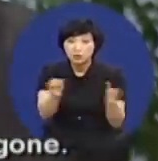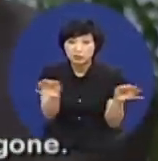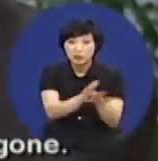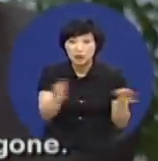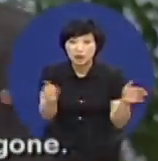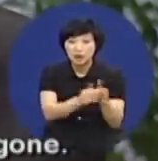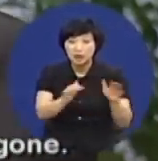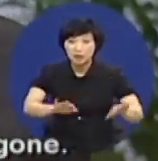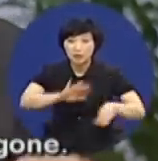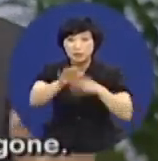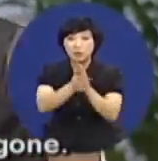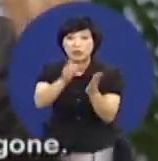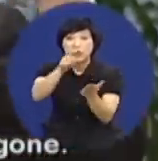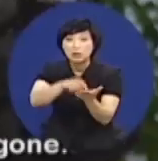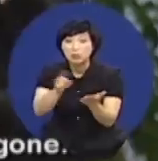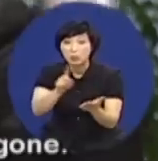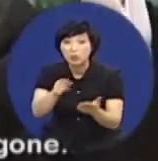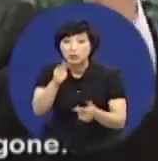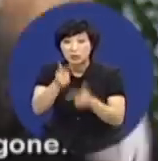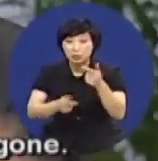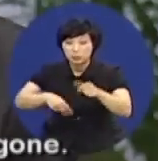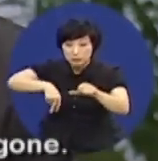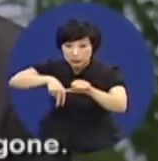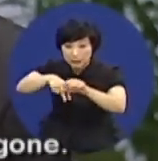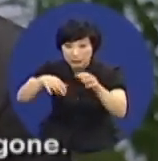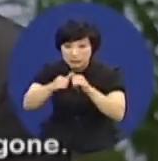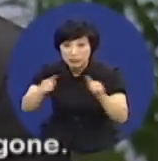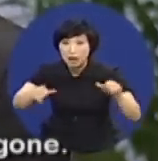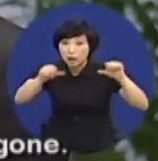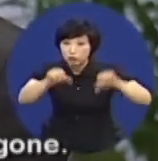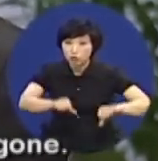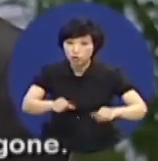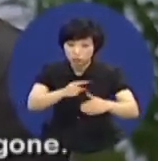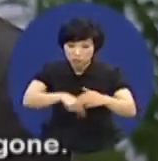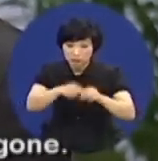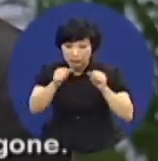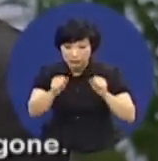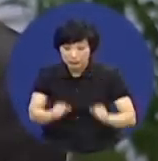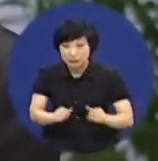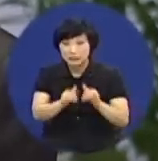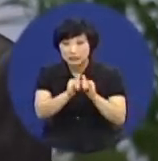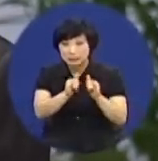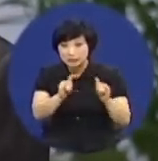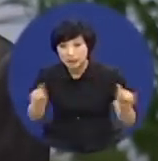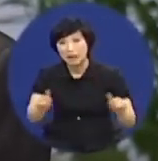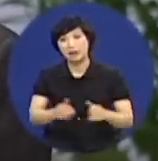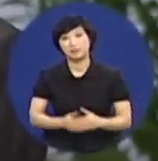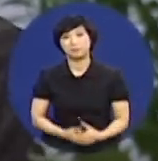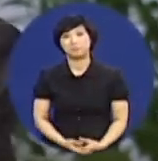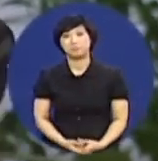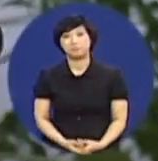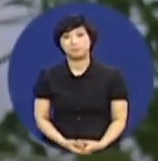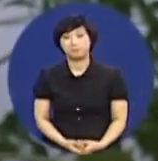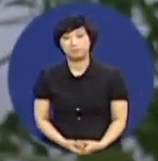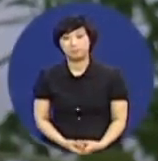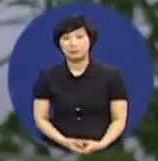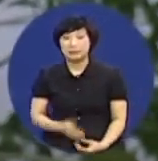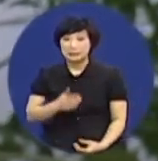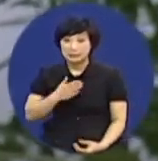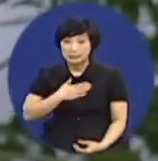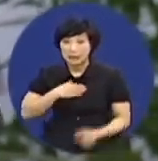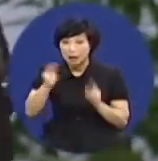なら、木にかけられるものはすべて呪われたものであると書いてあるからです